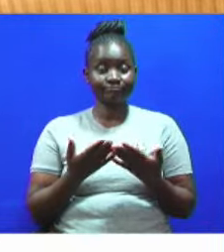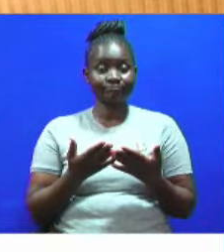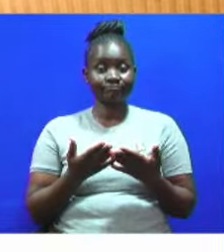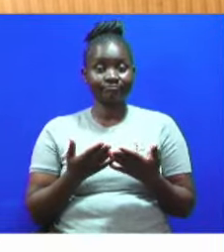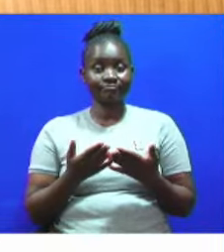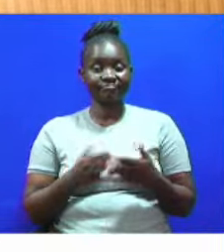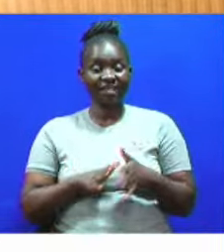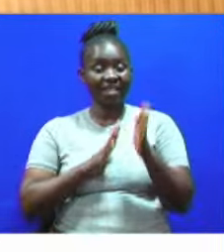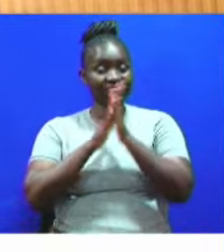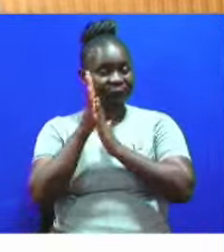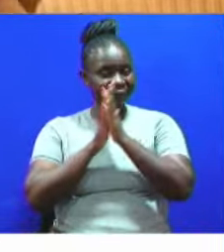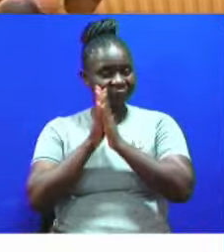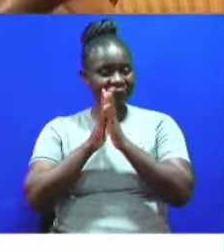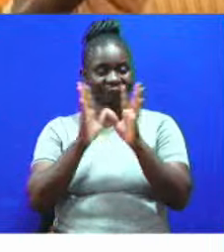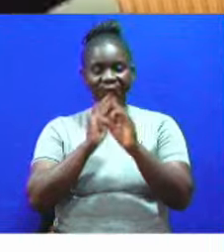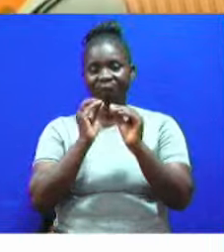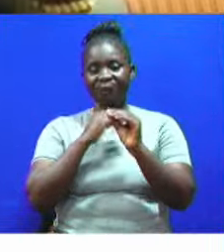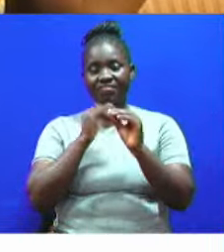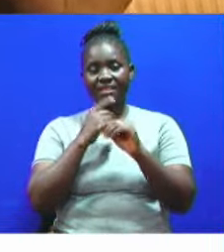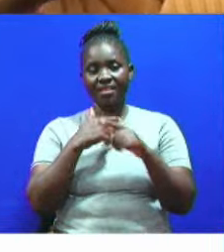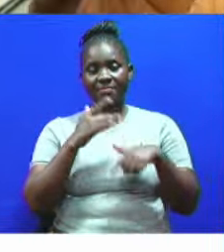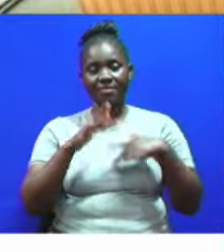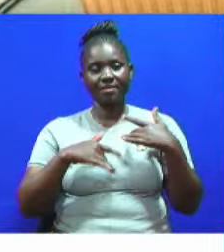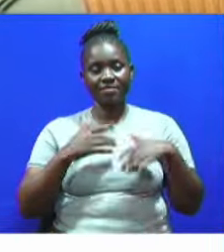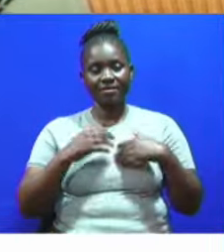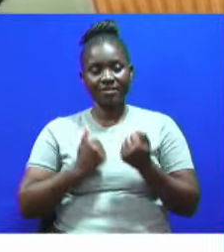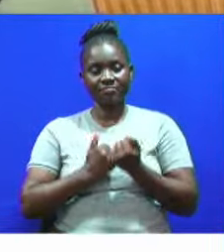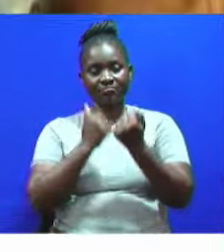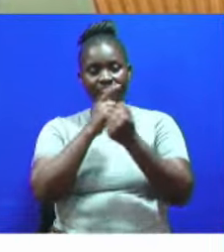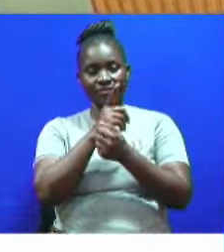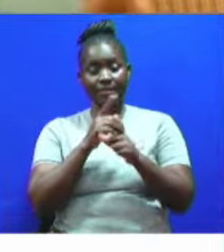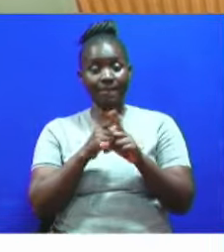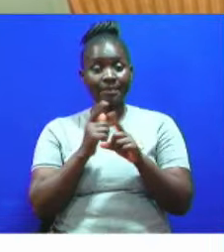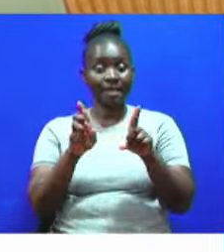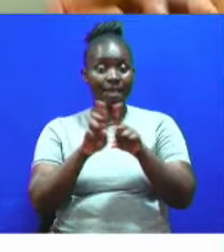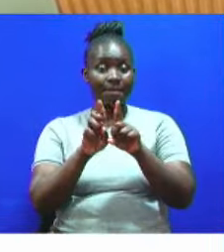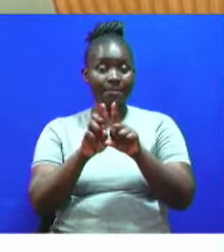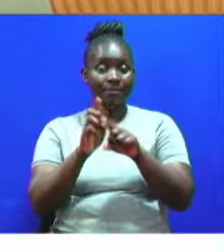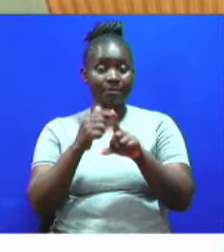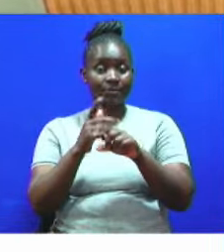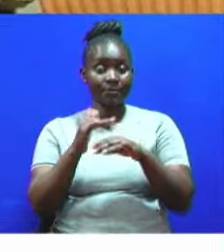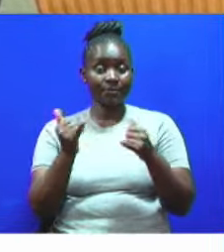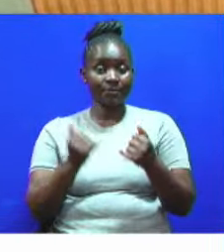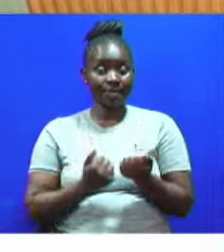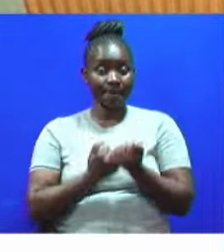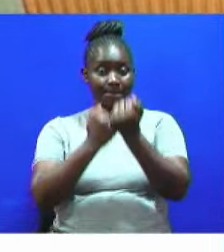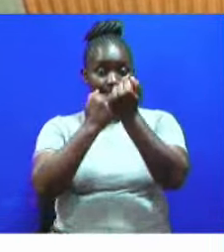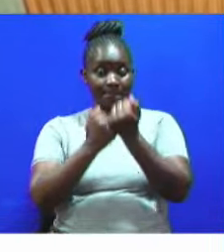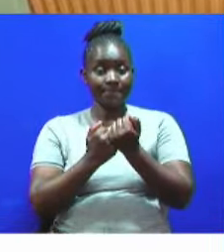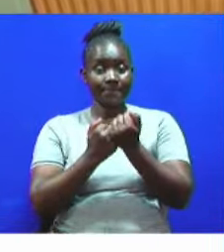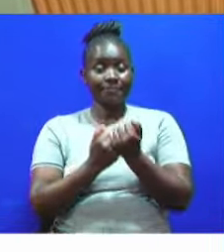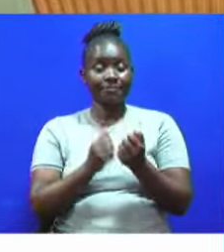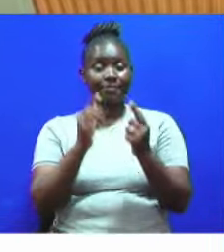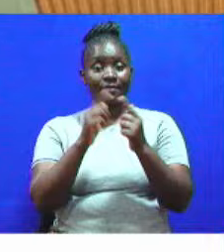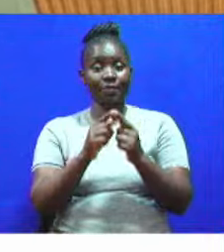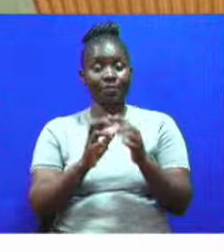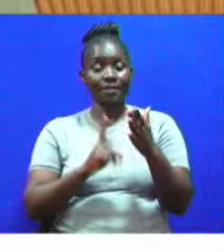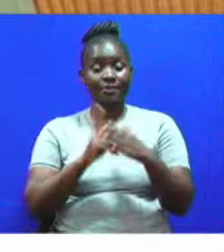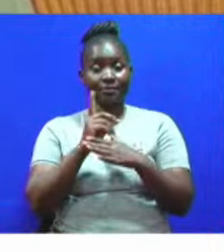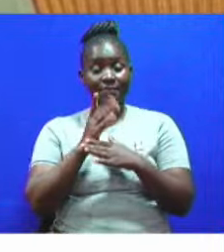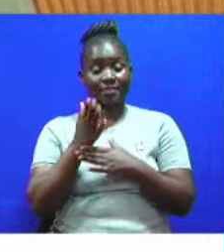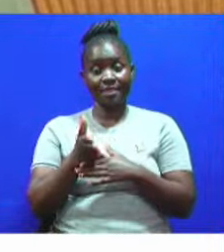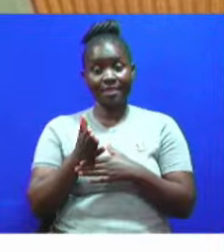interests. I'm willing to support you, but also you reciprocate. Support the ringo kwa kuchia sama gendera nega iga